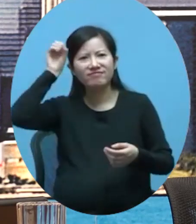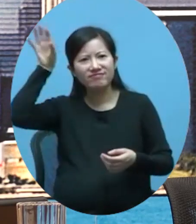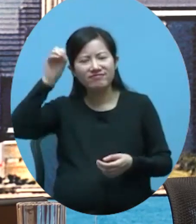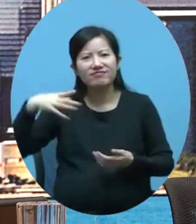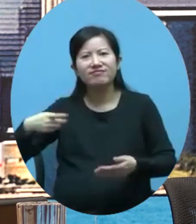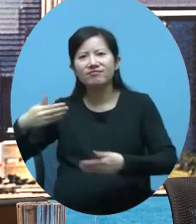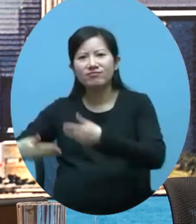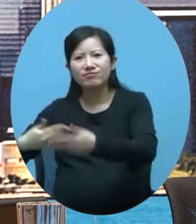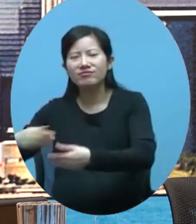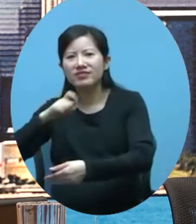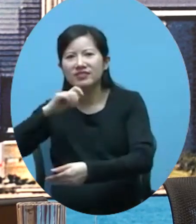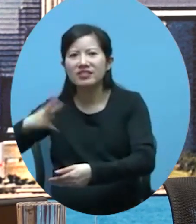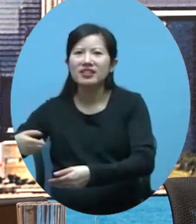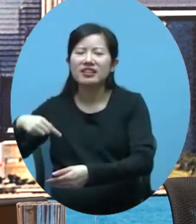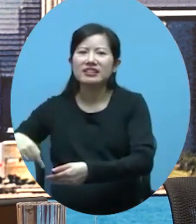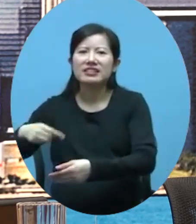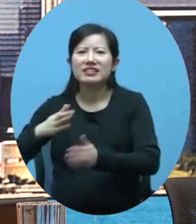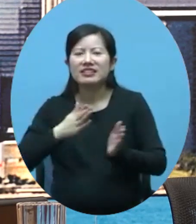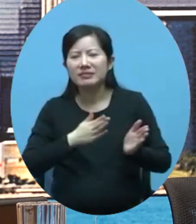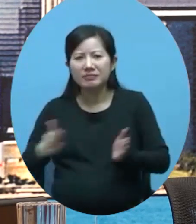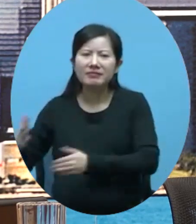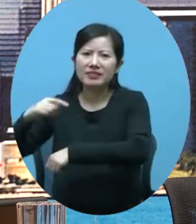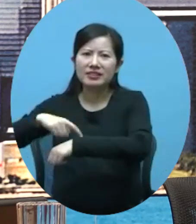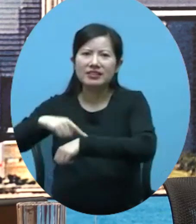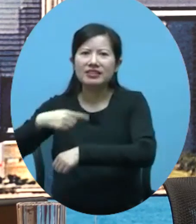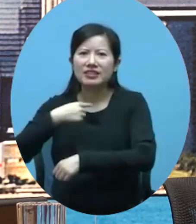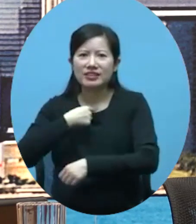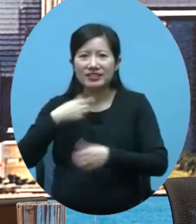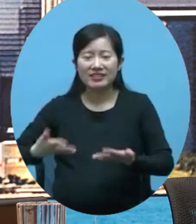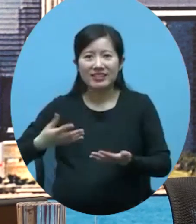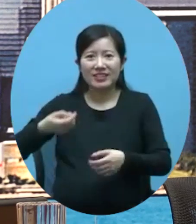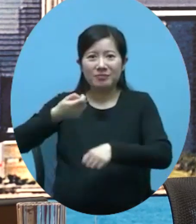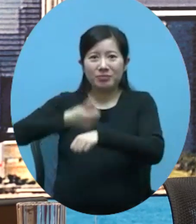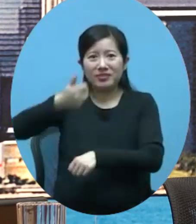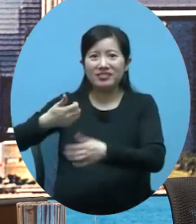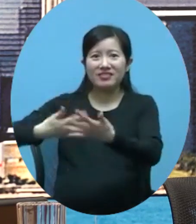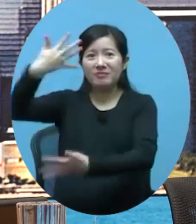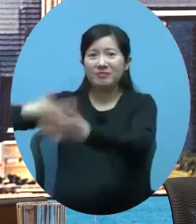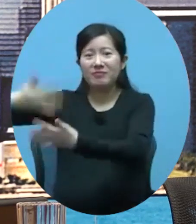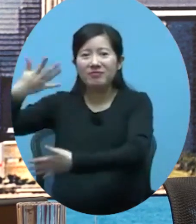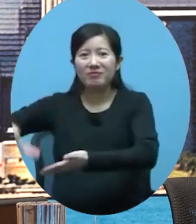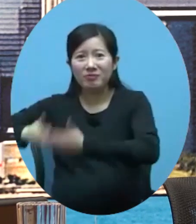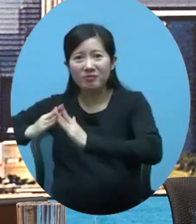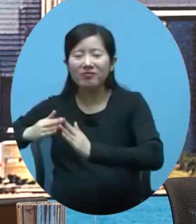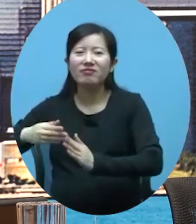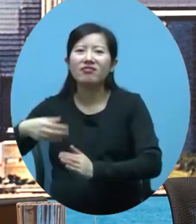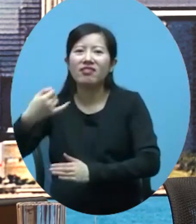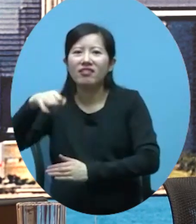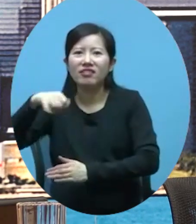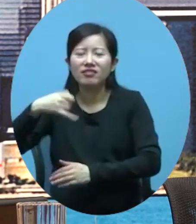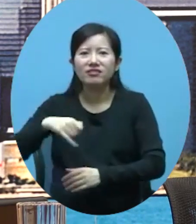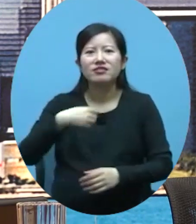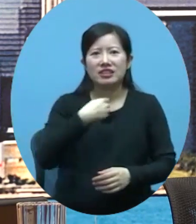當中但是那些是需要時間的在今個月之內可能都不會起得好那所以當有需要有一些